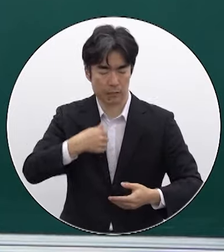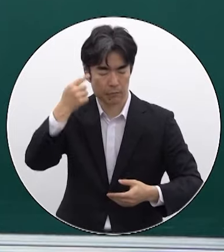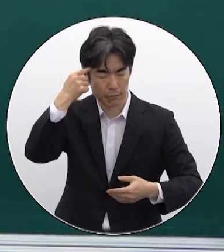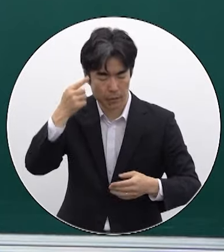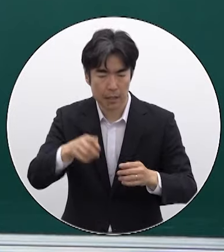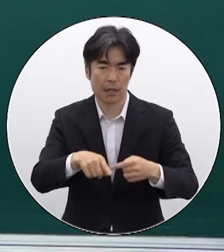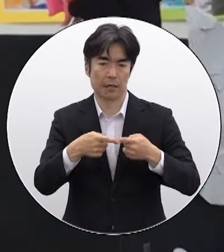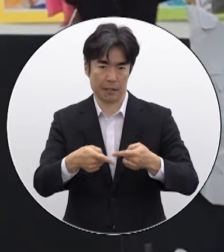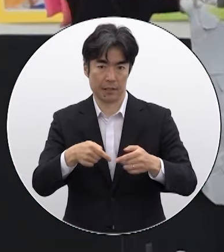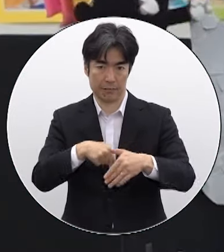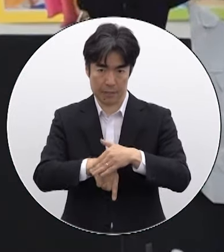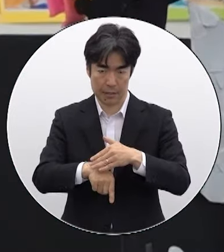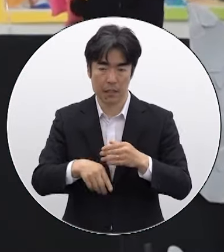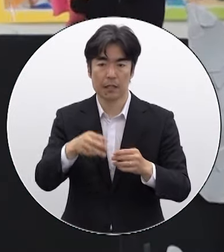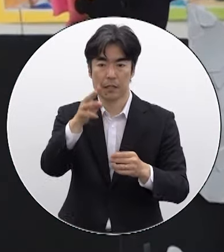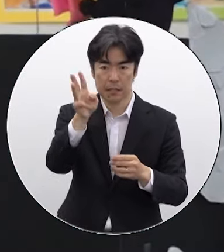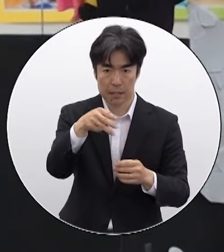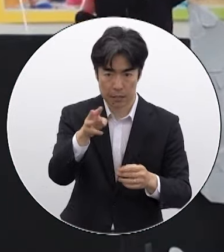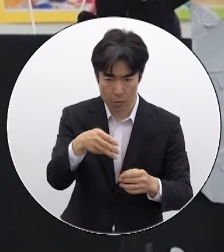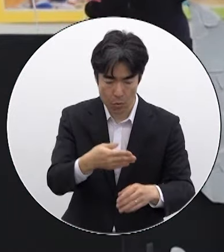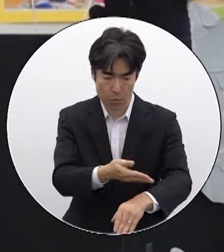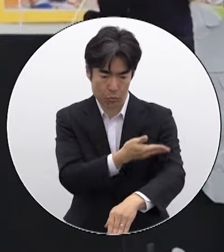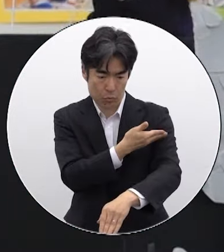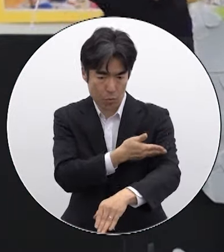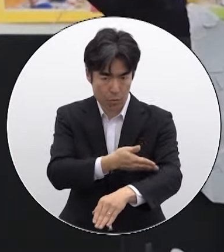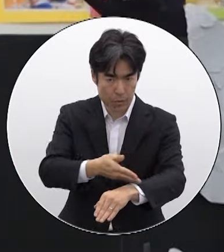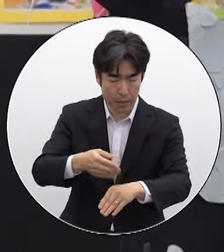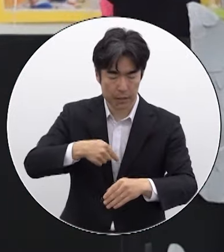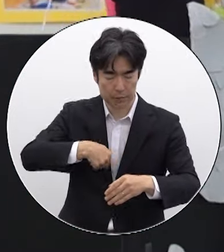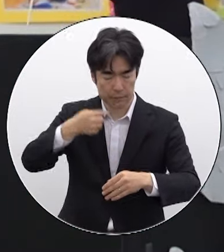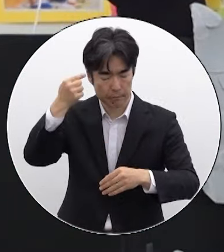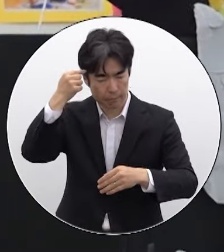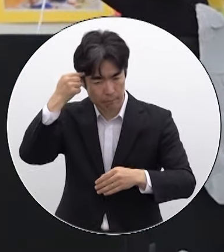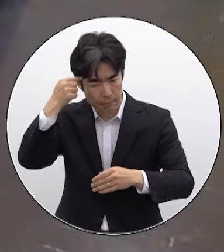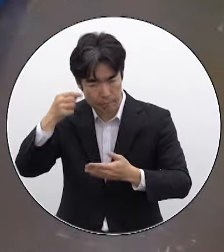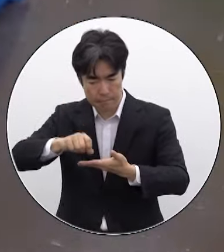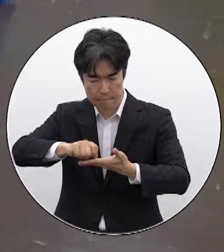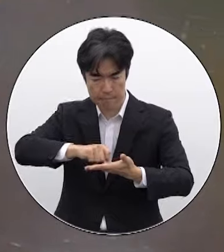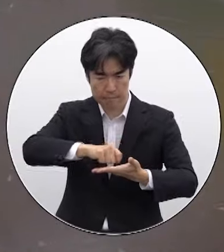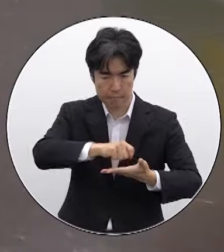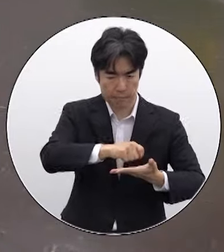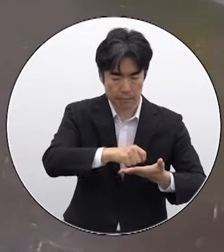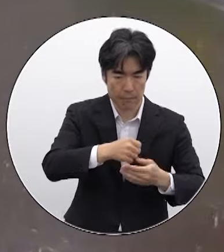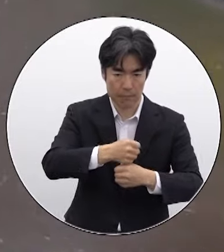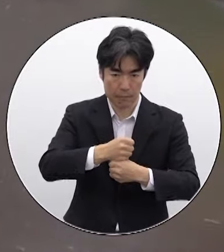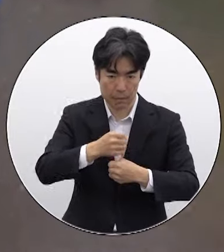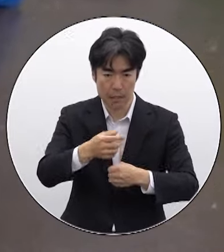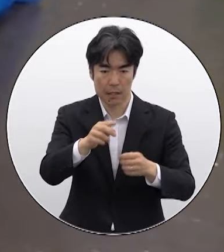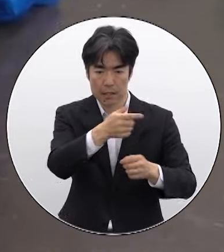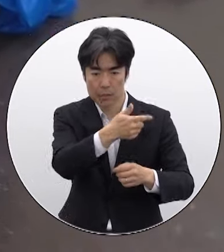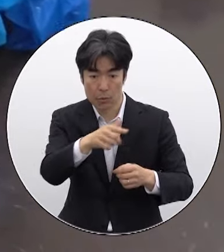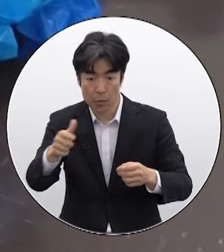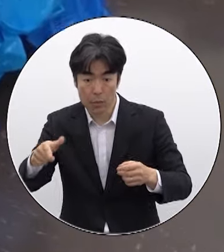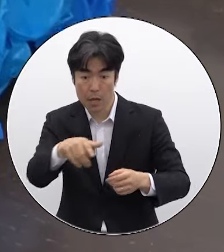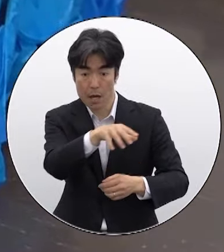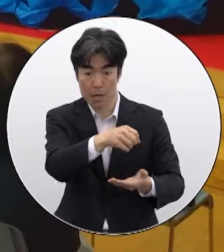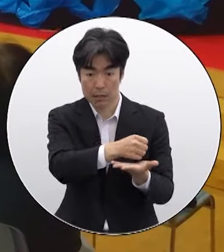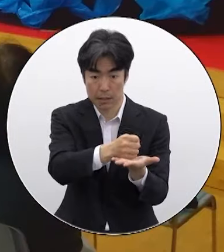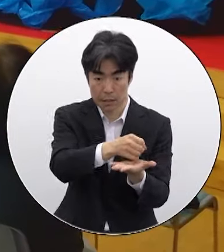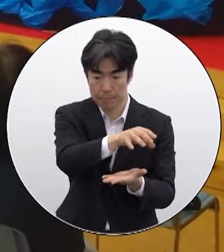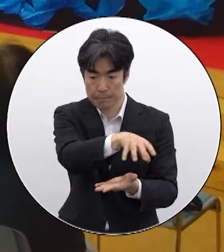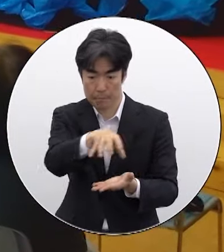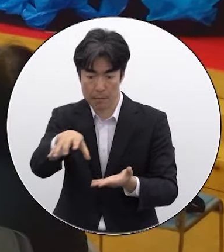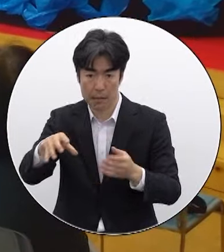。 人形やシナリオを自分たちで考えて制作し、さまざまなイベントで発表することによ